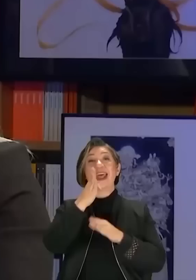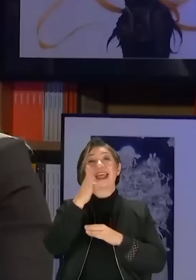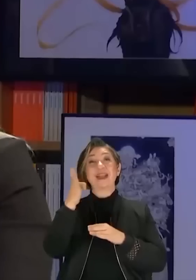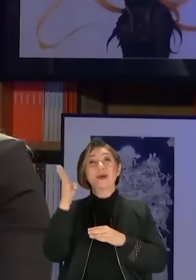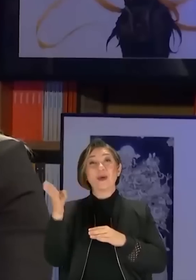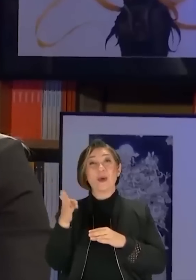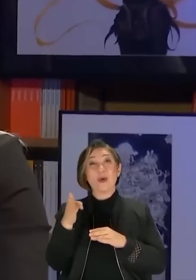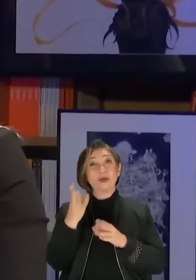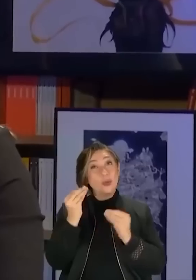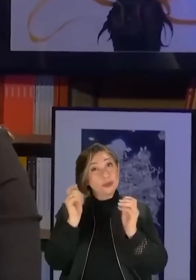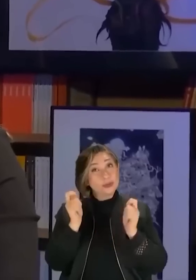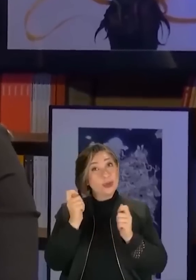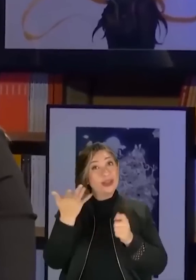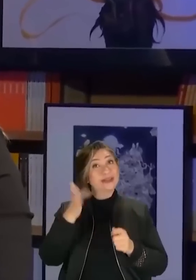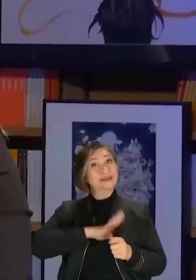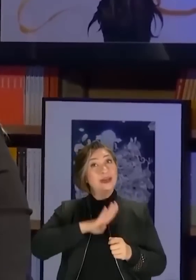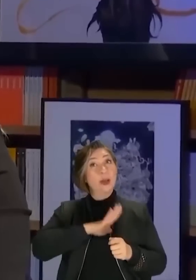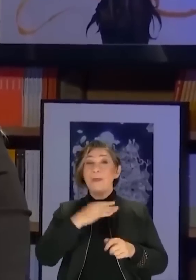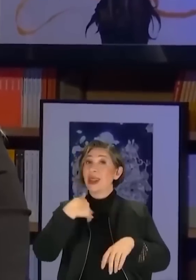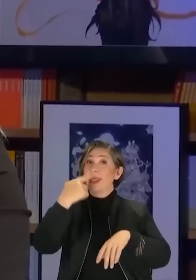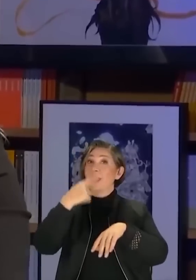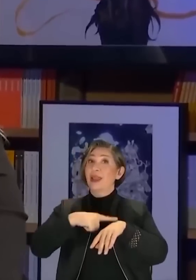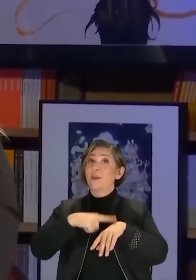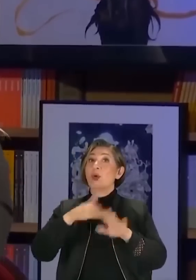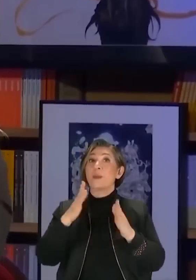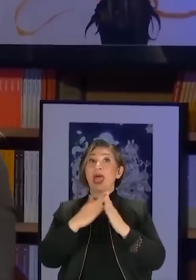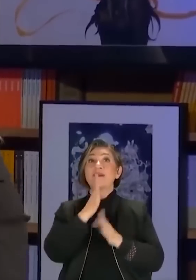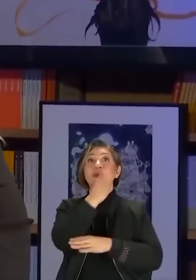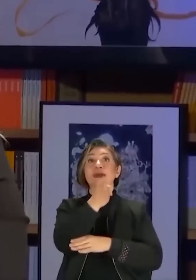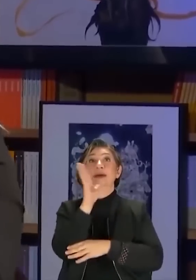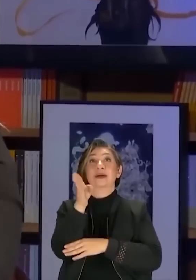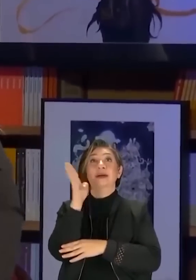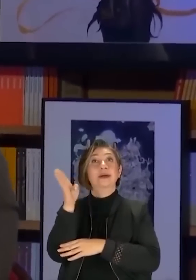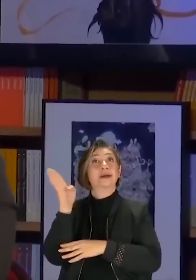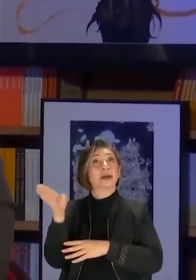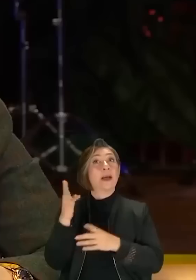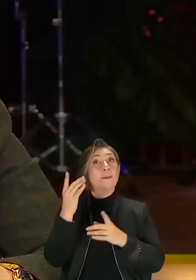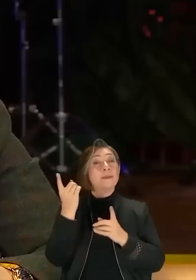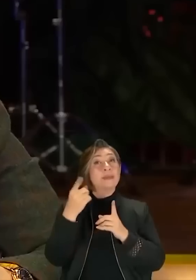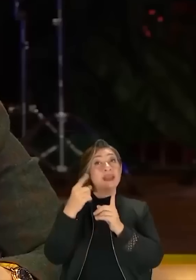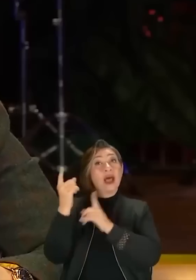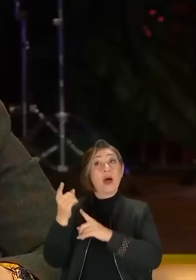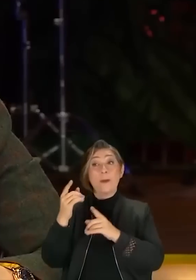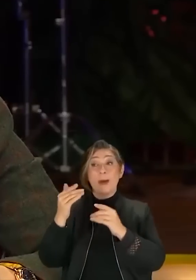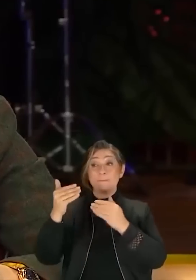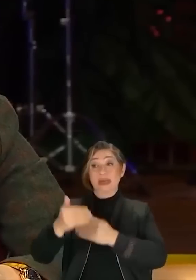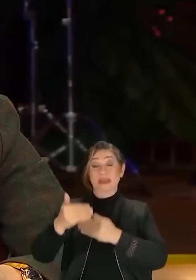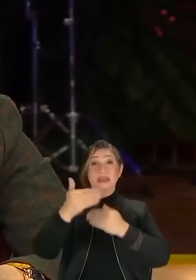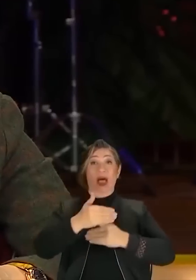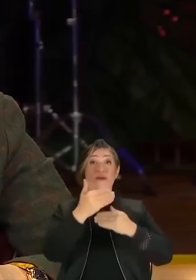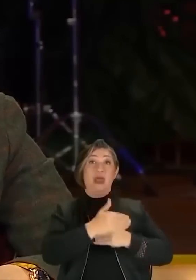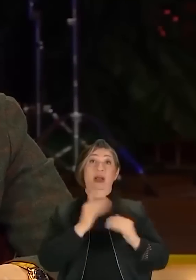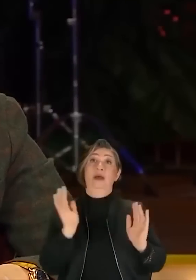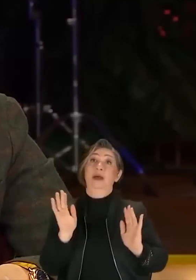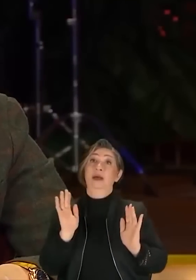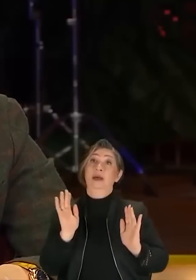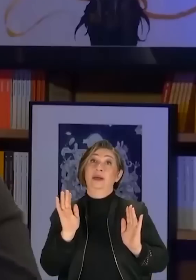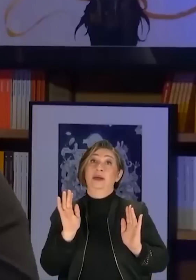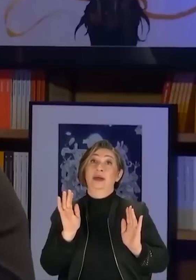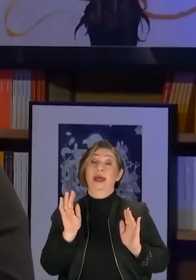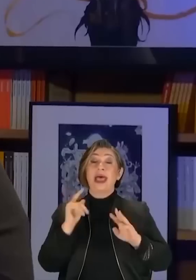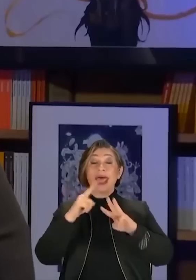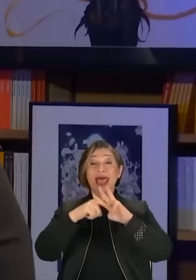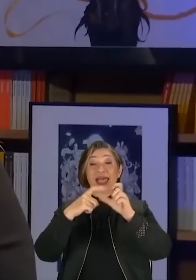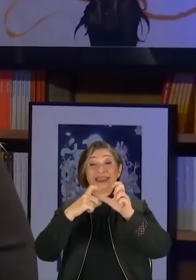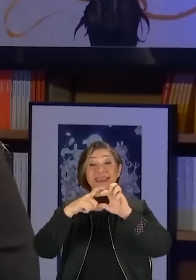gidiyor. Çok zor ya, nasıl dayanıyor ben inanamıyorum. Ha? Ev ev dolaşmak bir taraftan da gelip ama mesafeli, aslında bir program bak, yapıyor. Ama